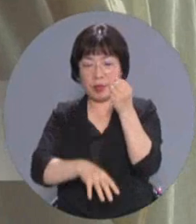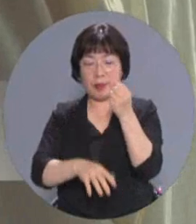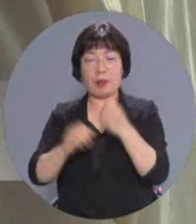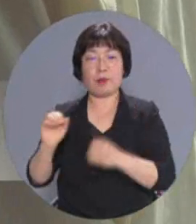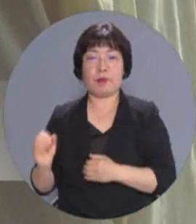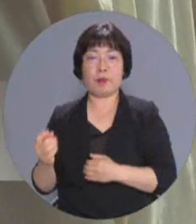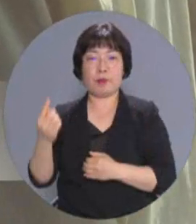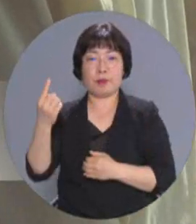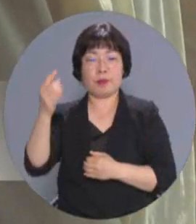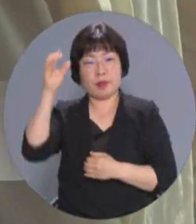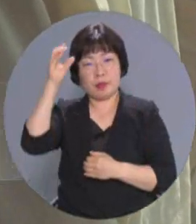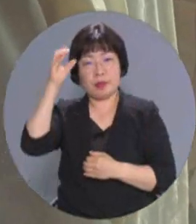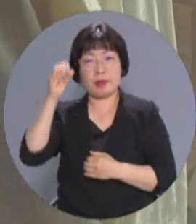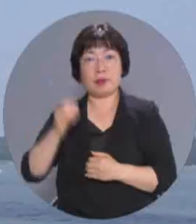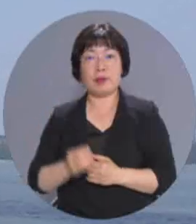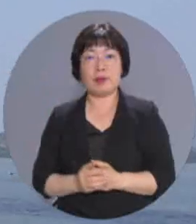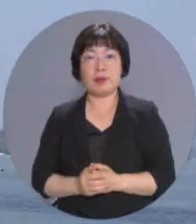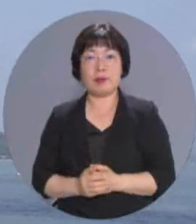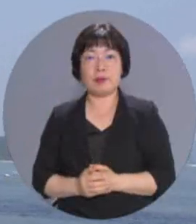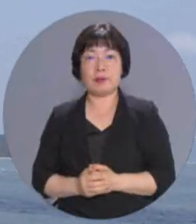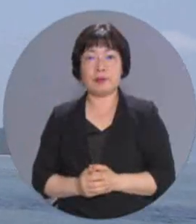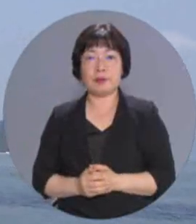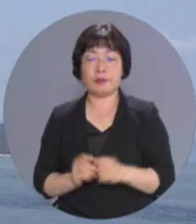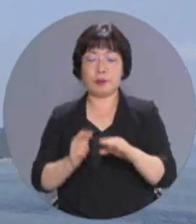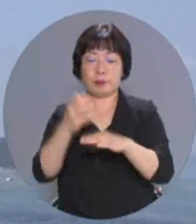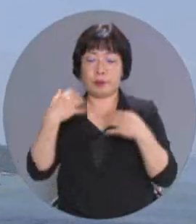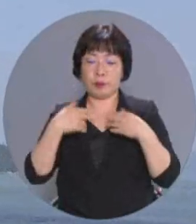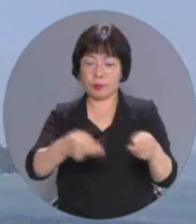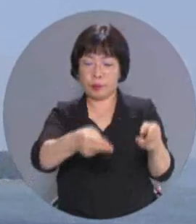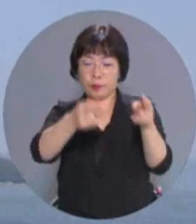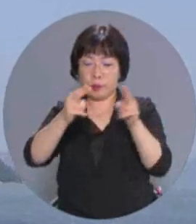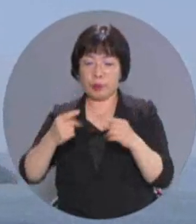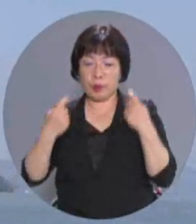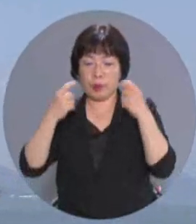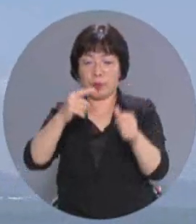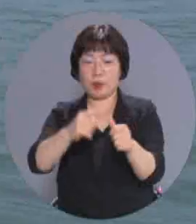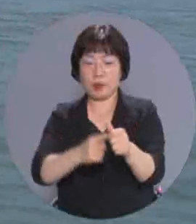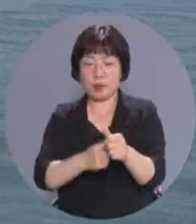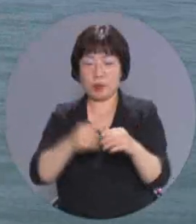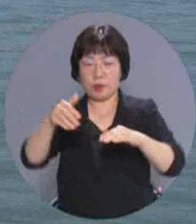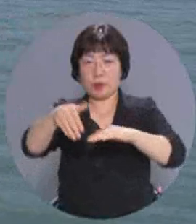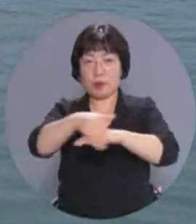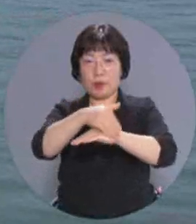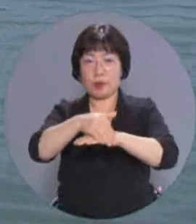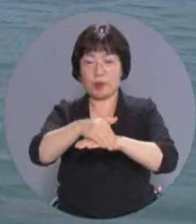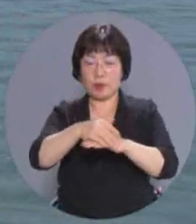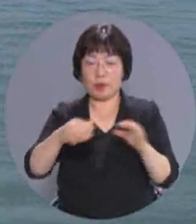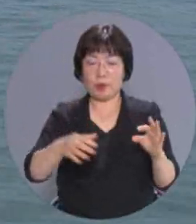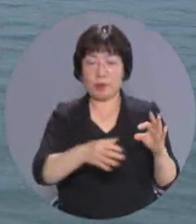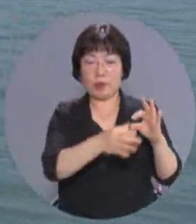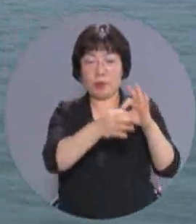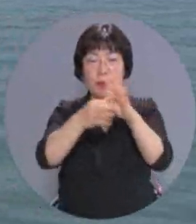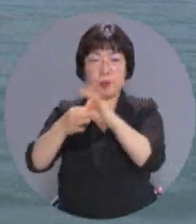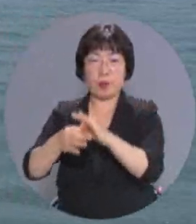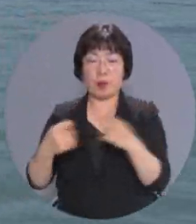될 것으로 기대하고 있습니다. 고흥군의 거금대교 관광 자원화 구상이 도양 금산 권역